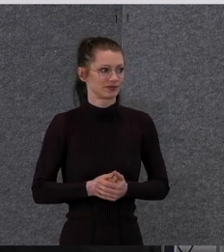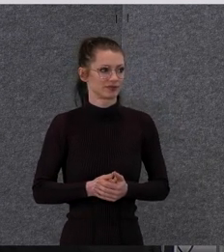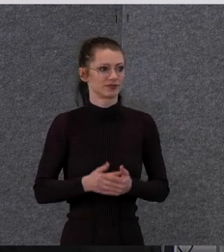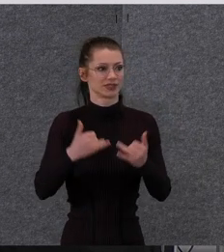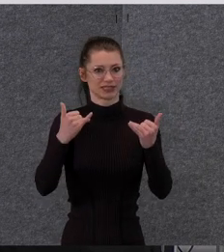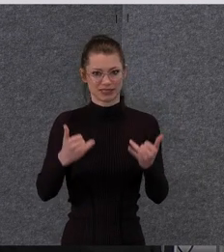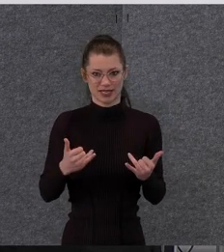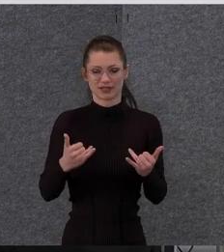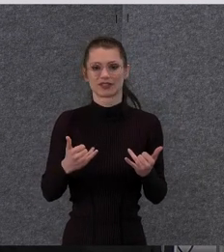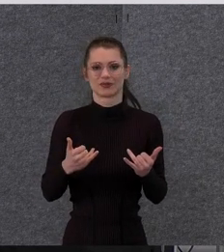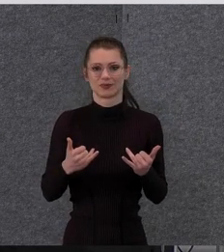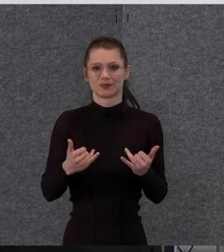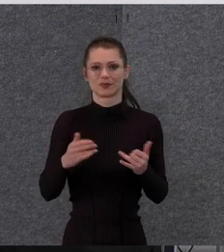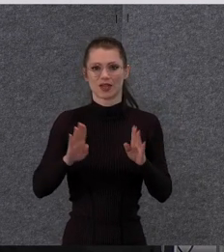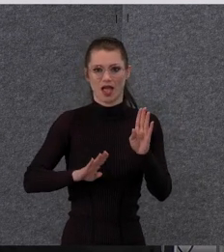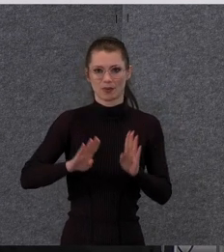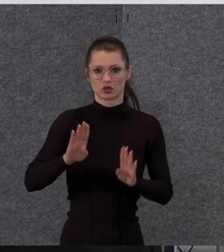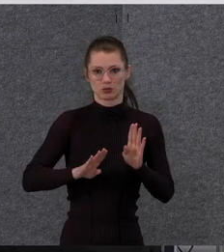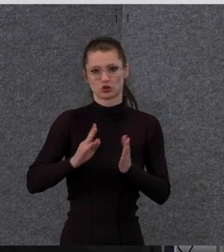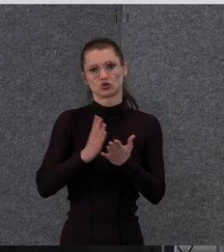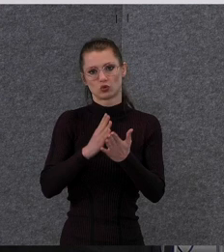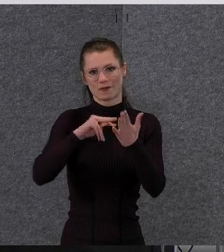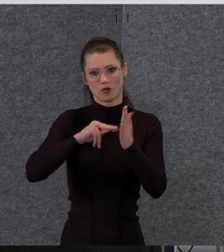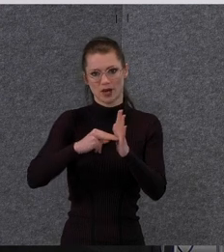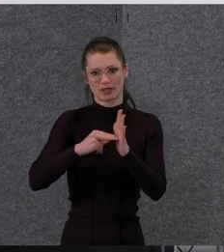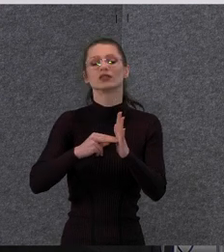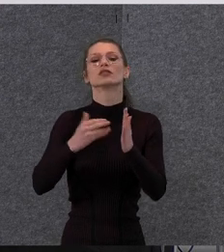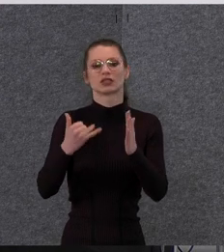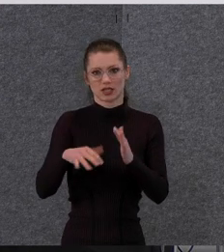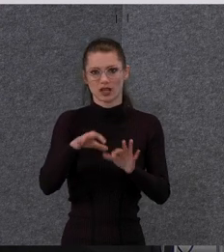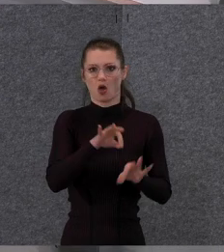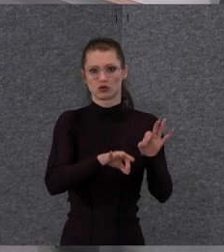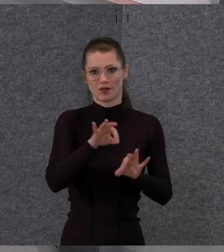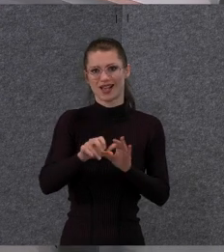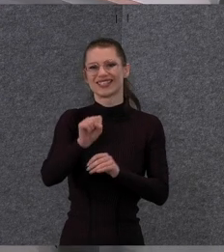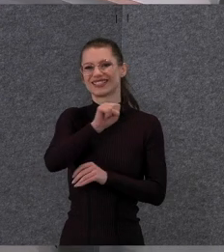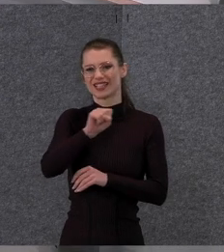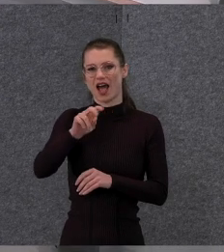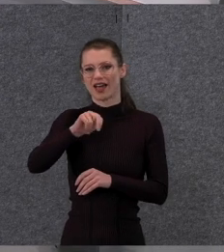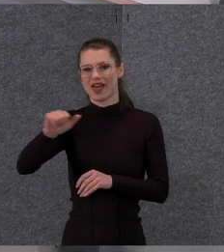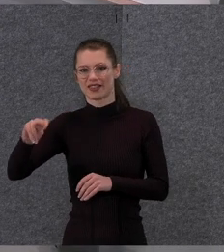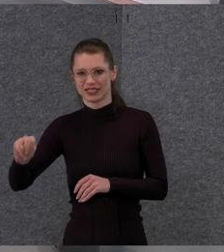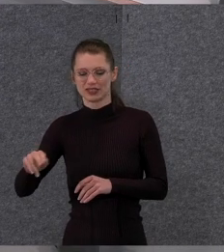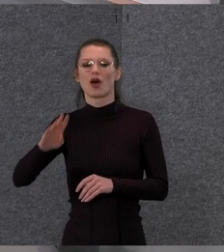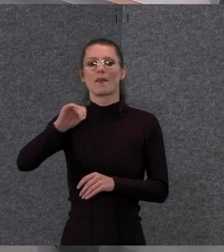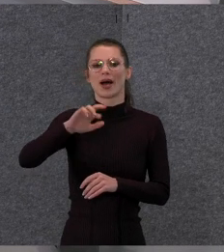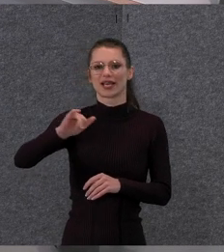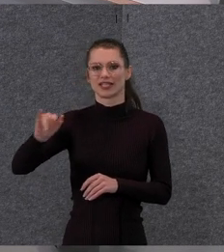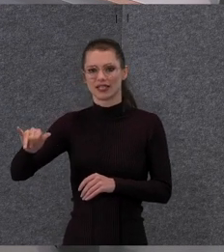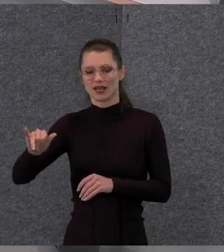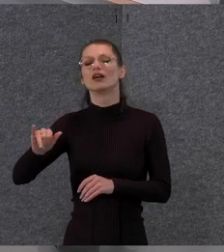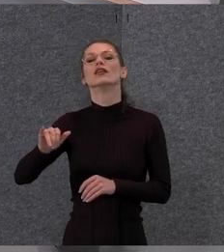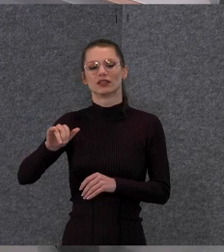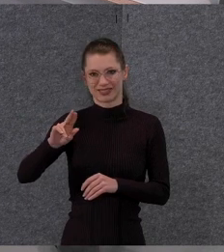in der Zwischenzeit die Abstimmung vorbereitet. Ihr habt die Auswahl zwischen Sarah Nanni und Maria